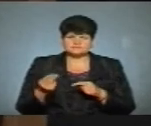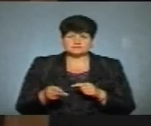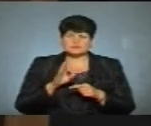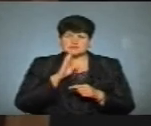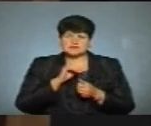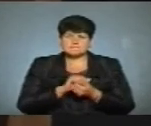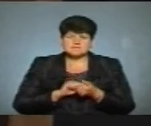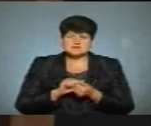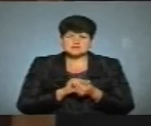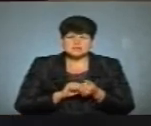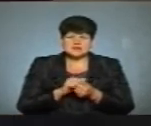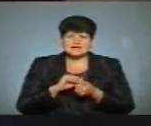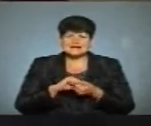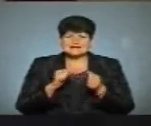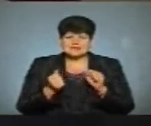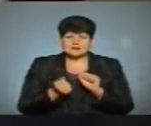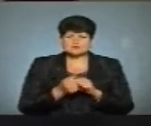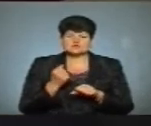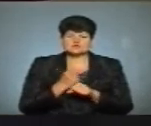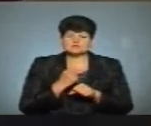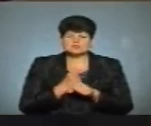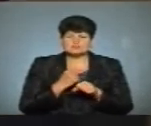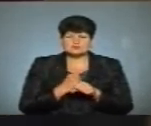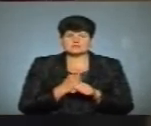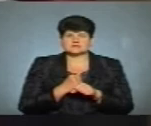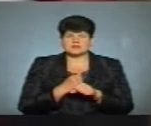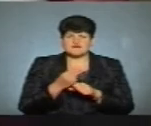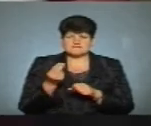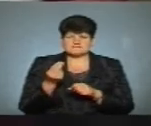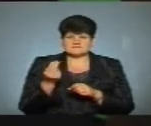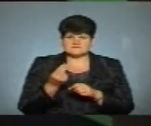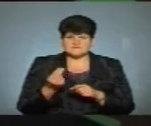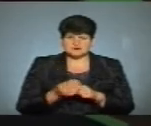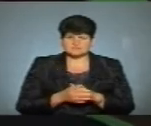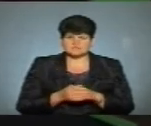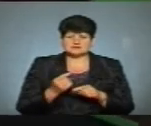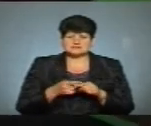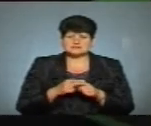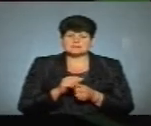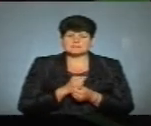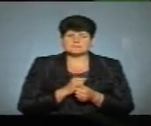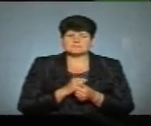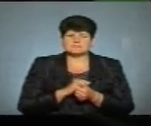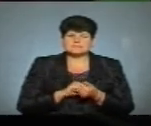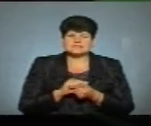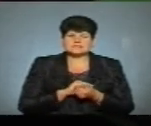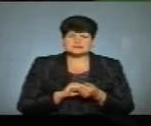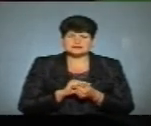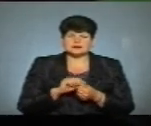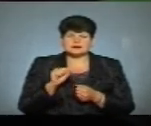перетирає камінь, щоб зробити фарбу для написання ікони Архангела Михаїла. Це перетираю азурит,